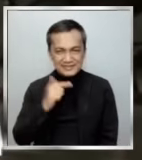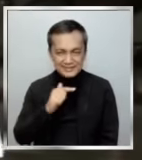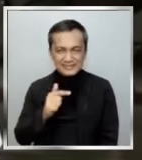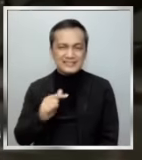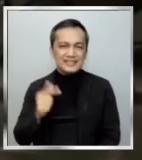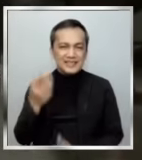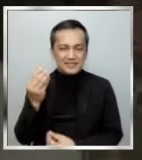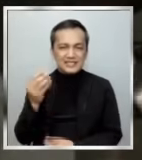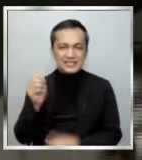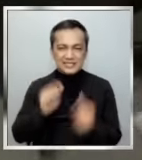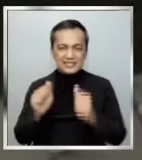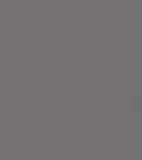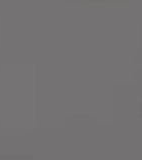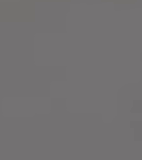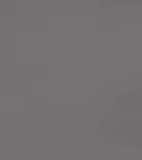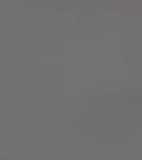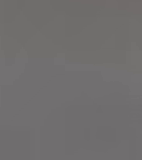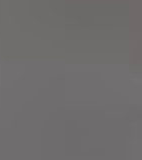showbis